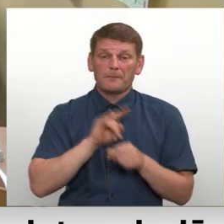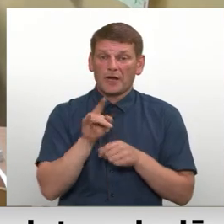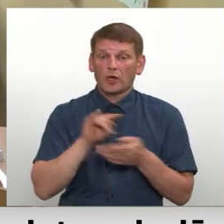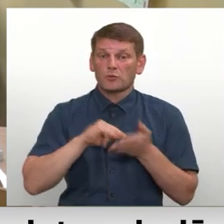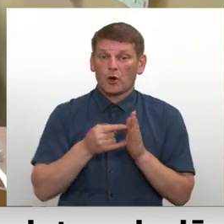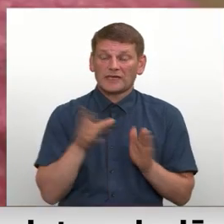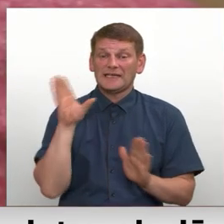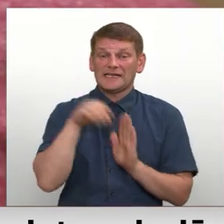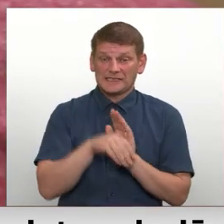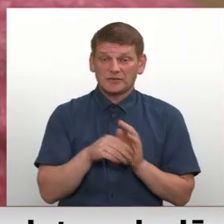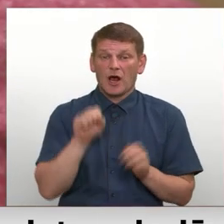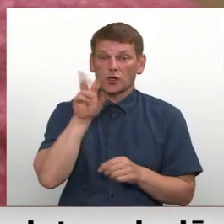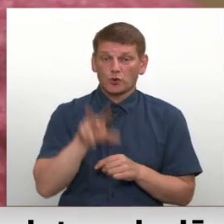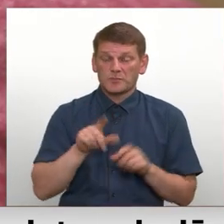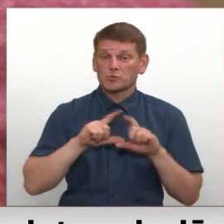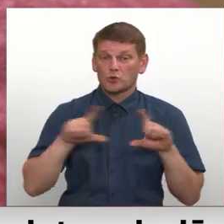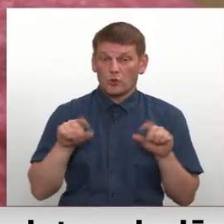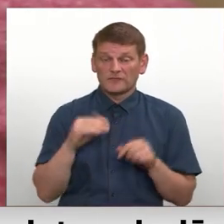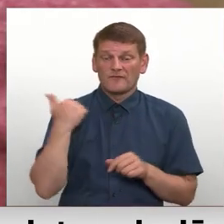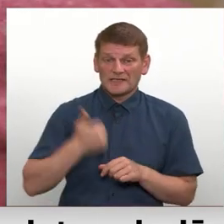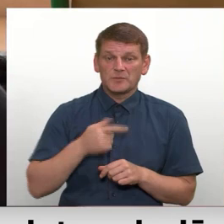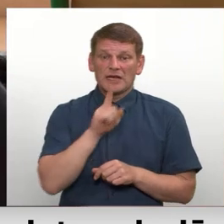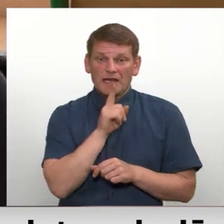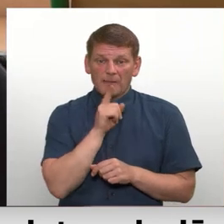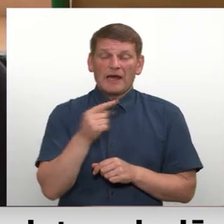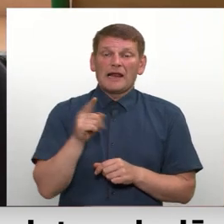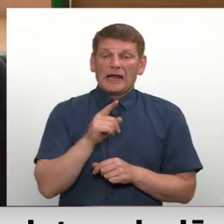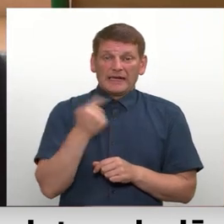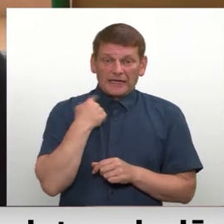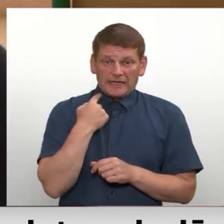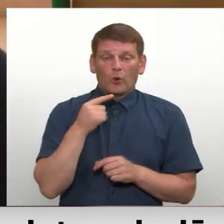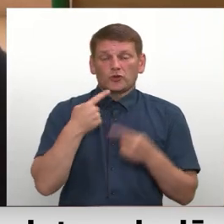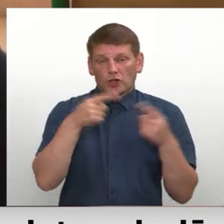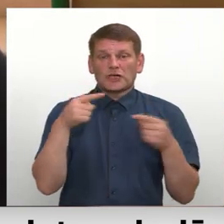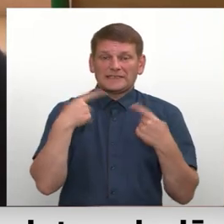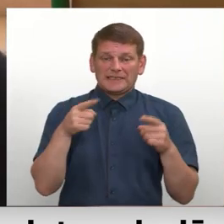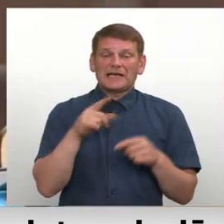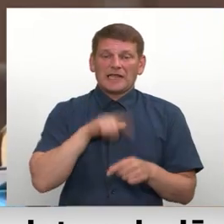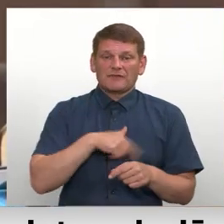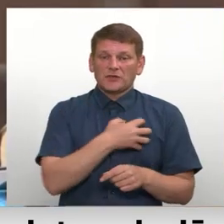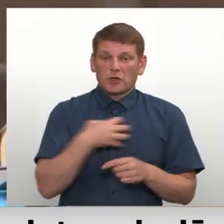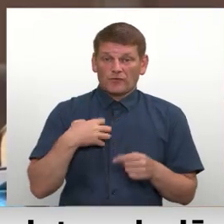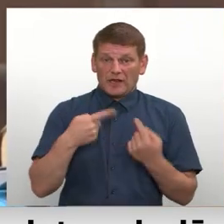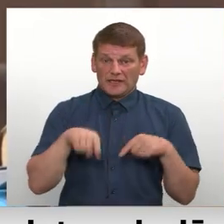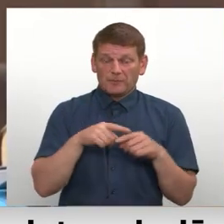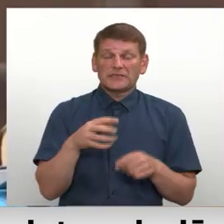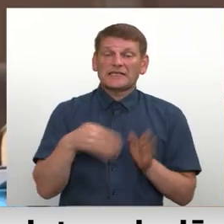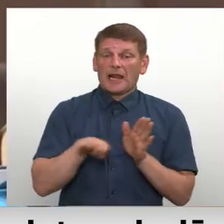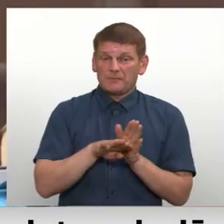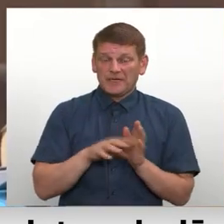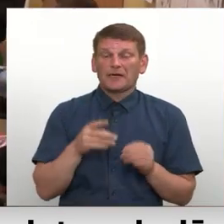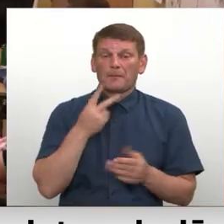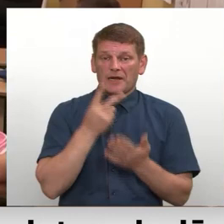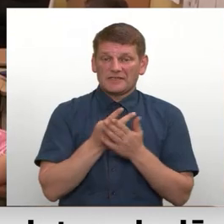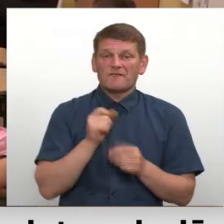projektā iesaistījušās 18 skolas Ventspilī, Liepājā, Rīgā un dažās citās Latvijas pašvaldībās. Dalībniekiem paredzēts arī